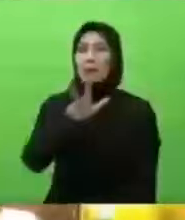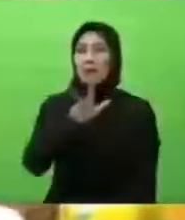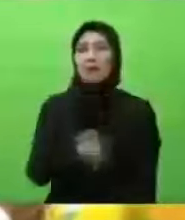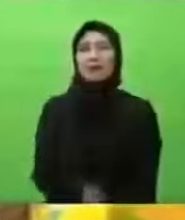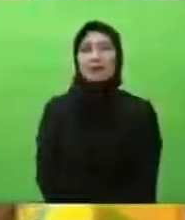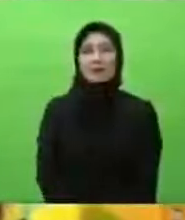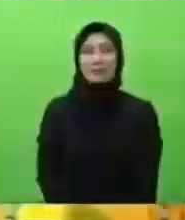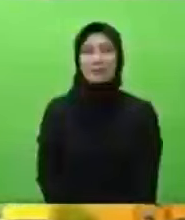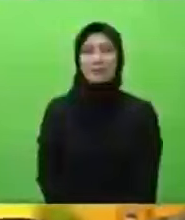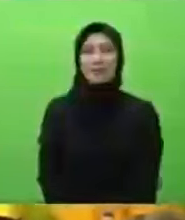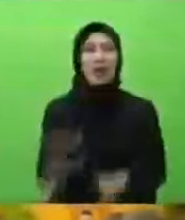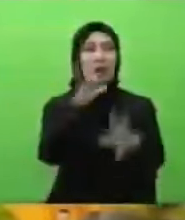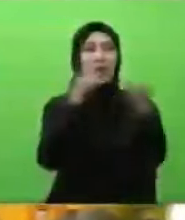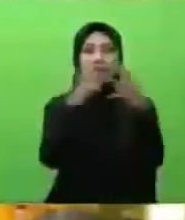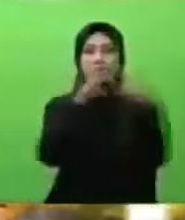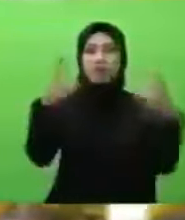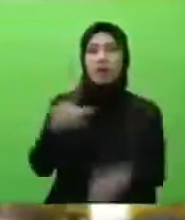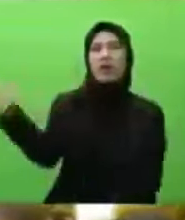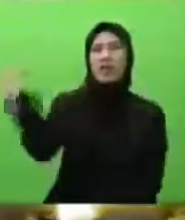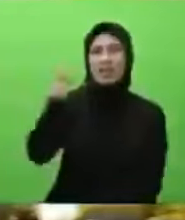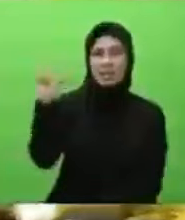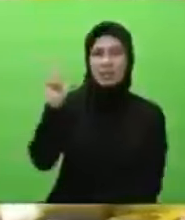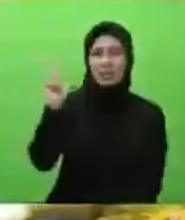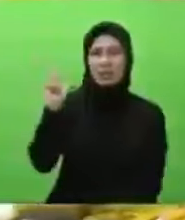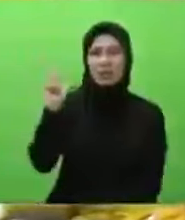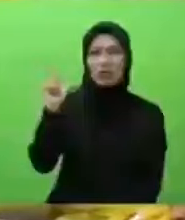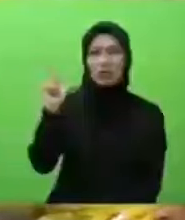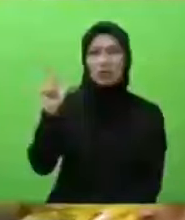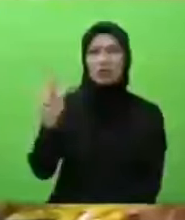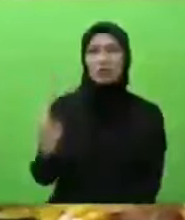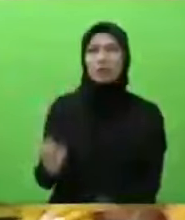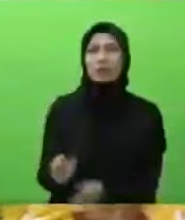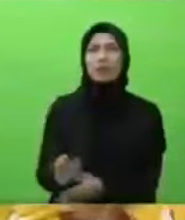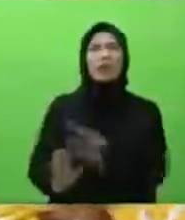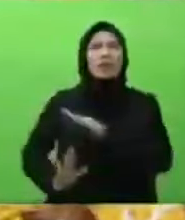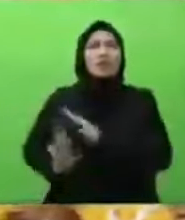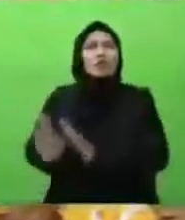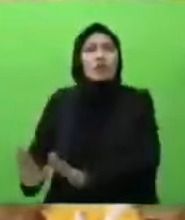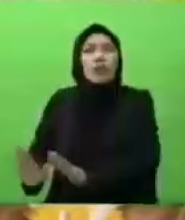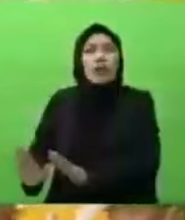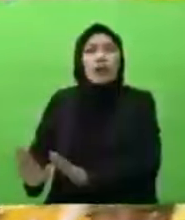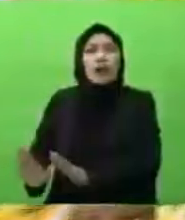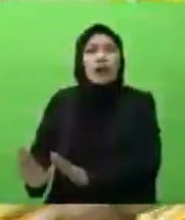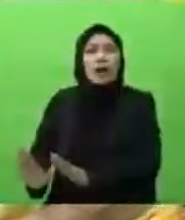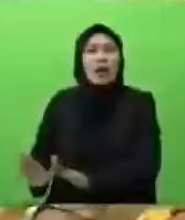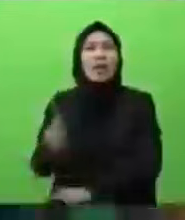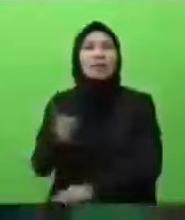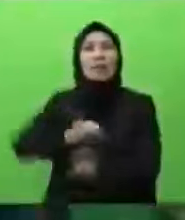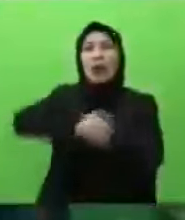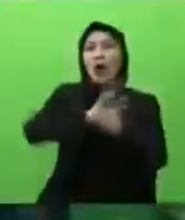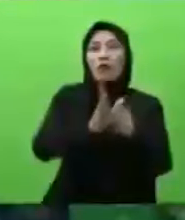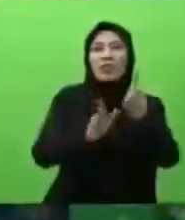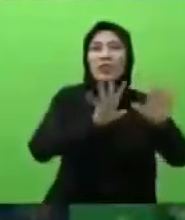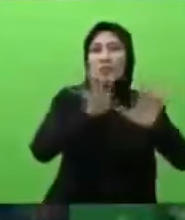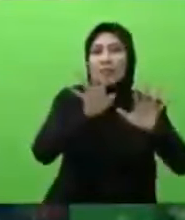ke-48 muktamar di Surakarta ini tertunda karena musibah covid-19 Semoga